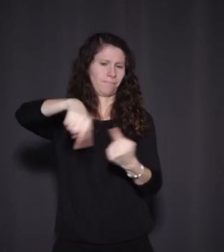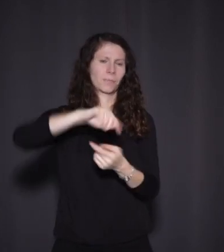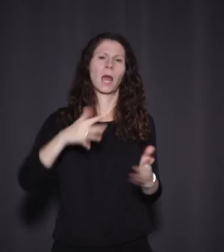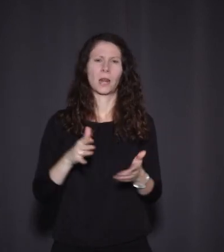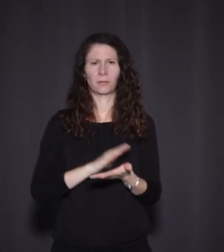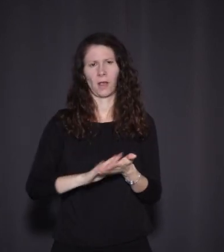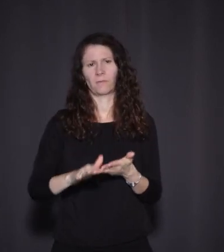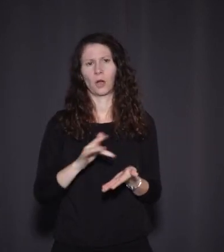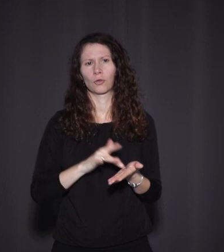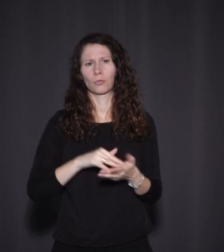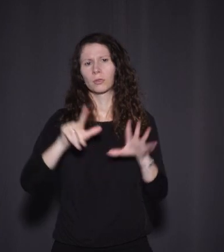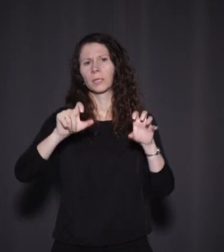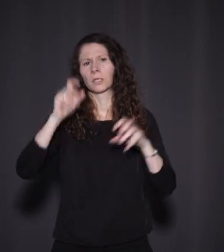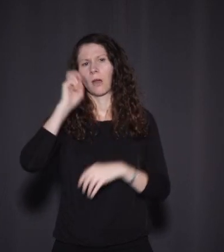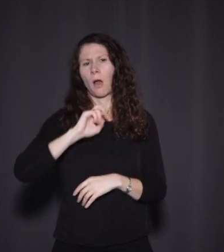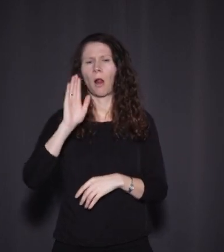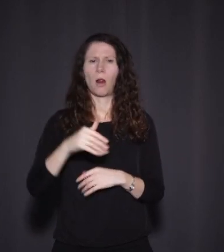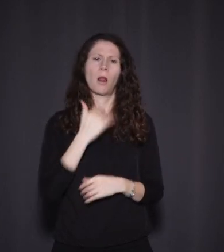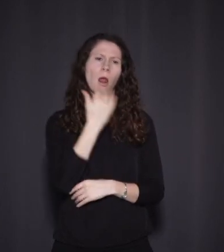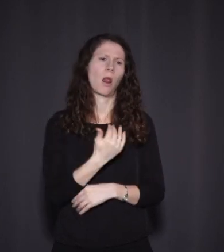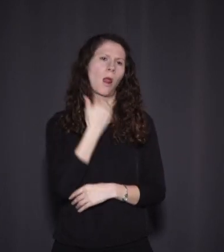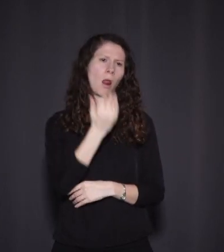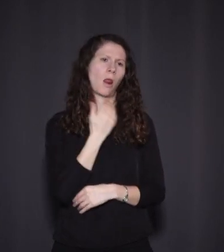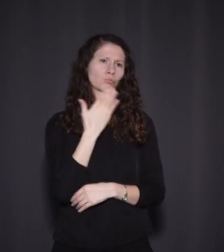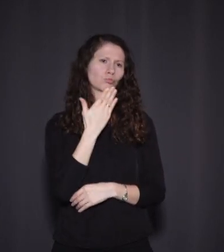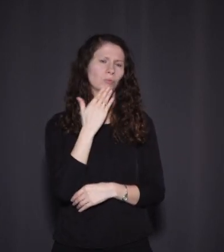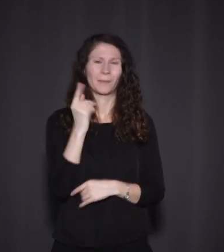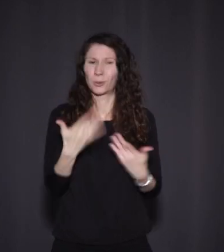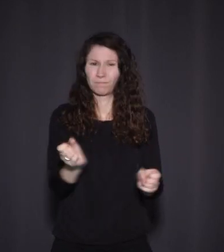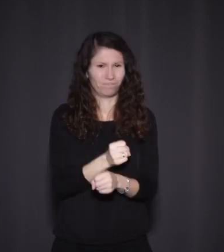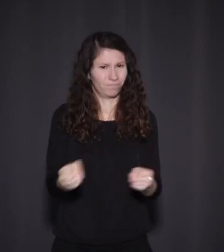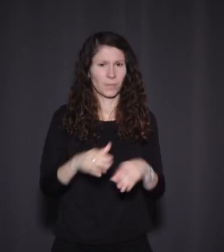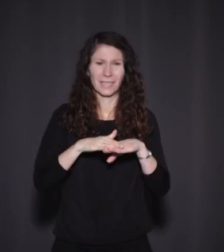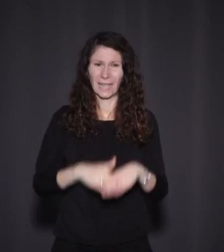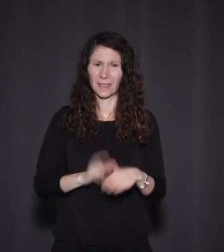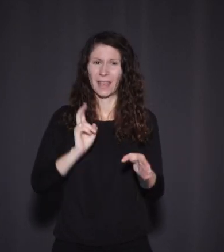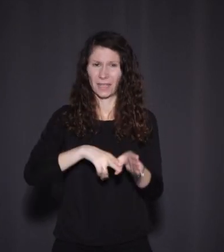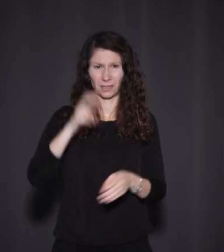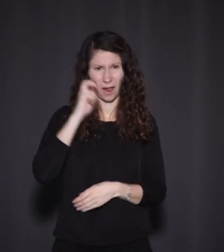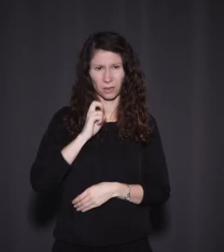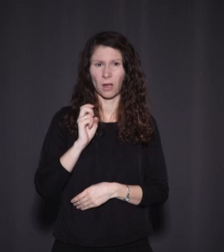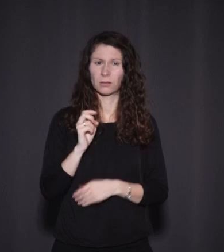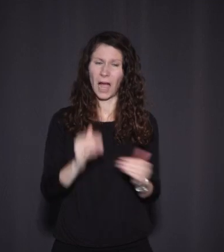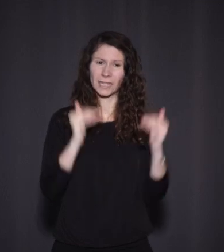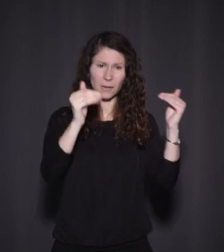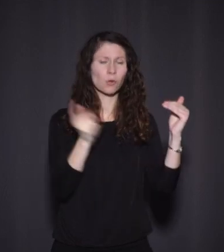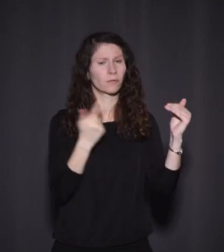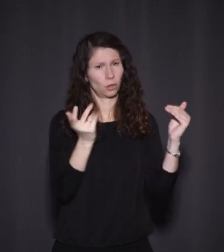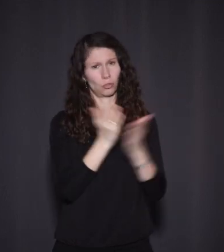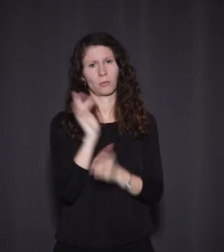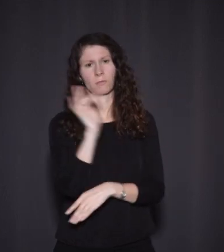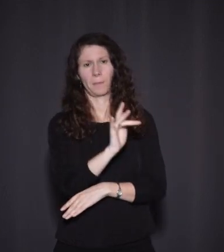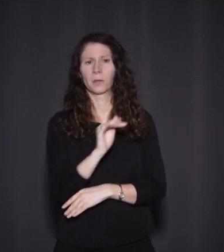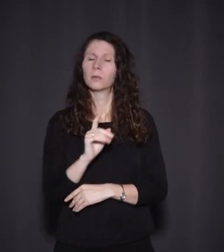ist, auch noch mit 70 schlau rumzureden. Ich finde, das geht genau nicht. Die Anhebung des Renteneintrittsalters haben wir kritisiert. Ich bin dafür zu